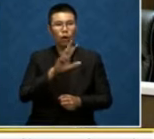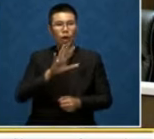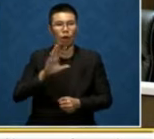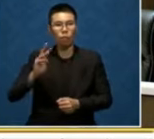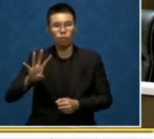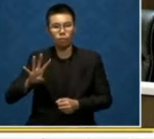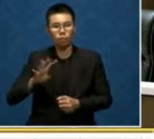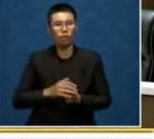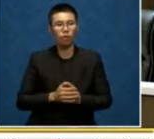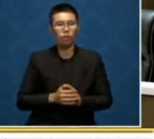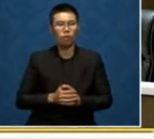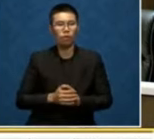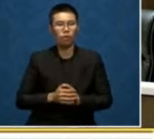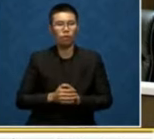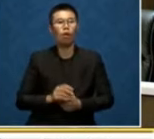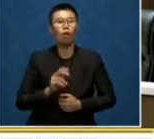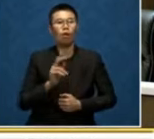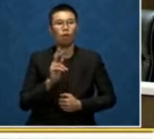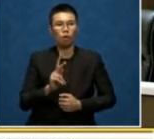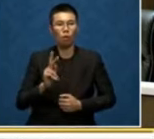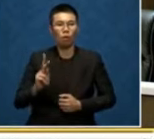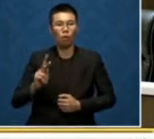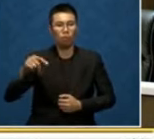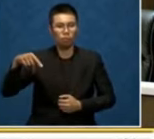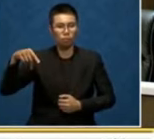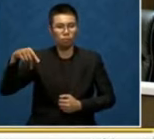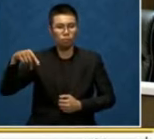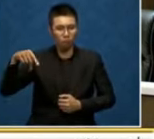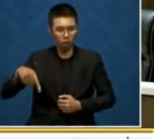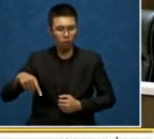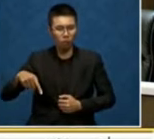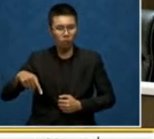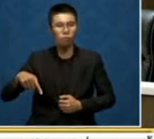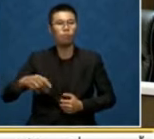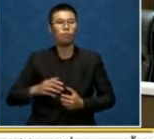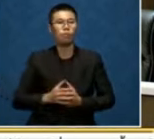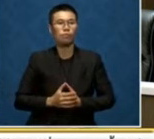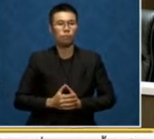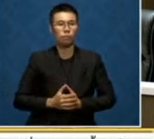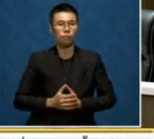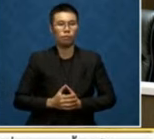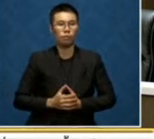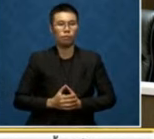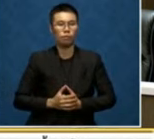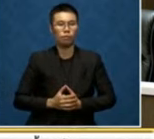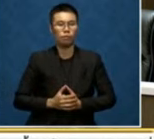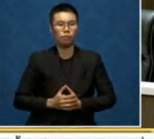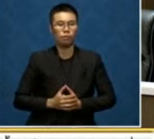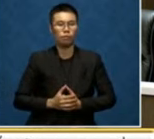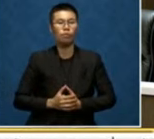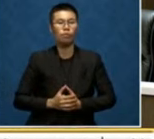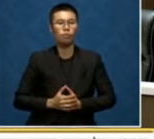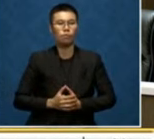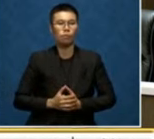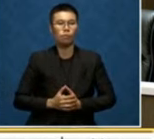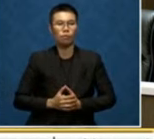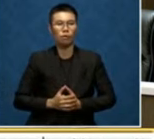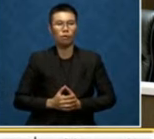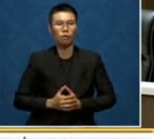ของสำนักงานคณะกรรมการกำกับกิจการพลังงานในวันนี้ครับท่านประธานครับ